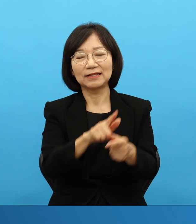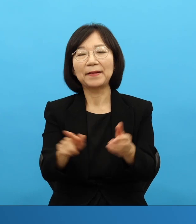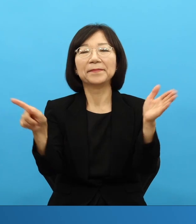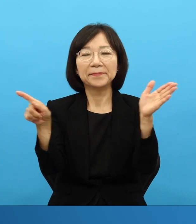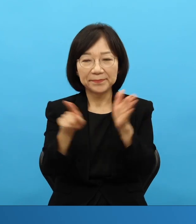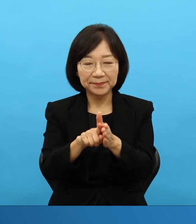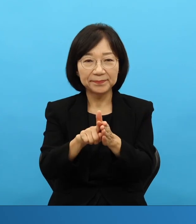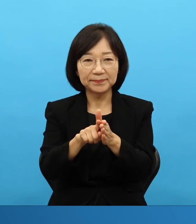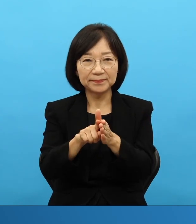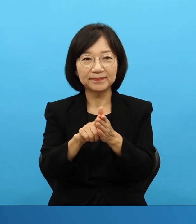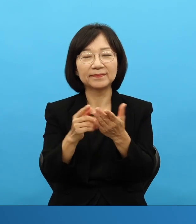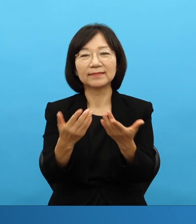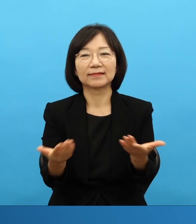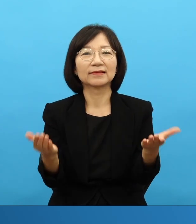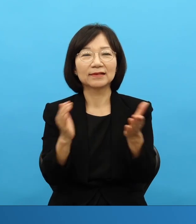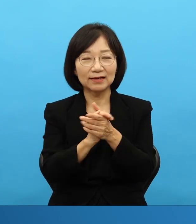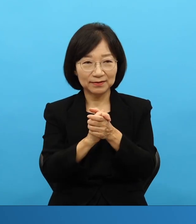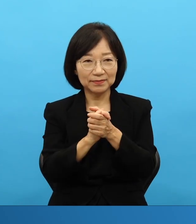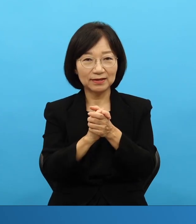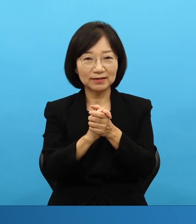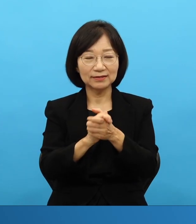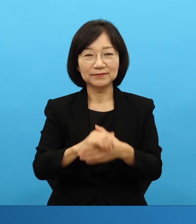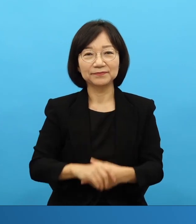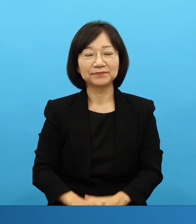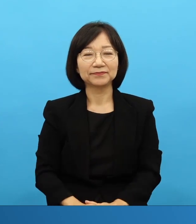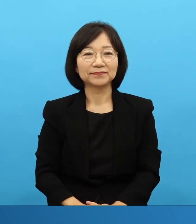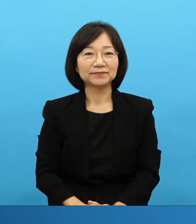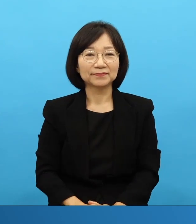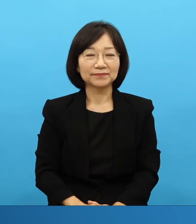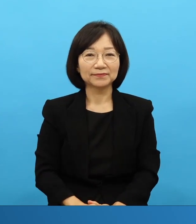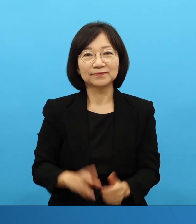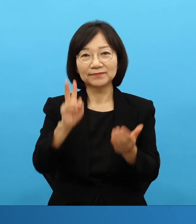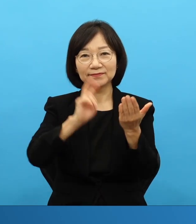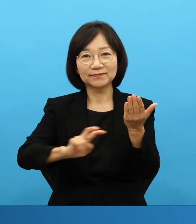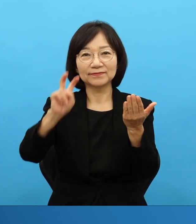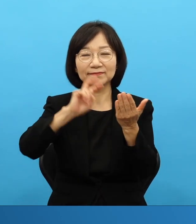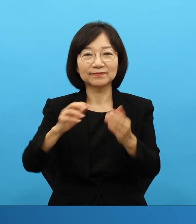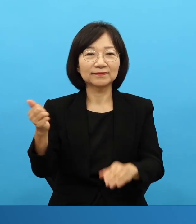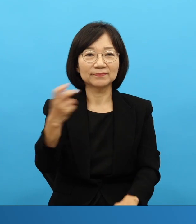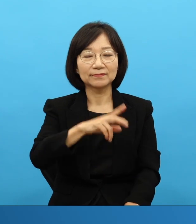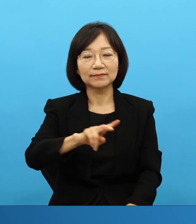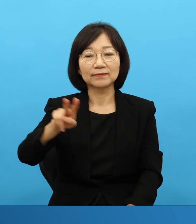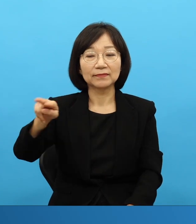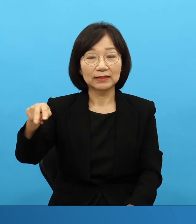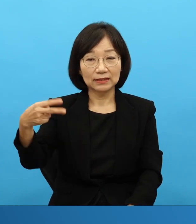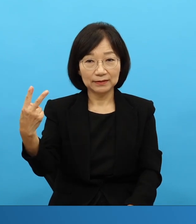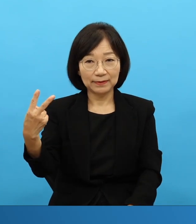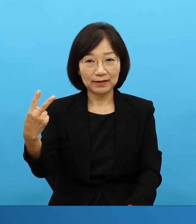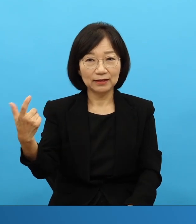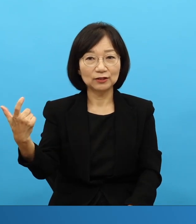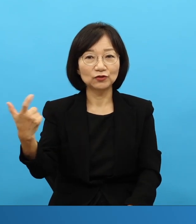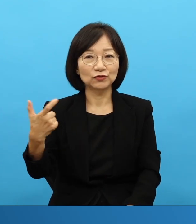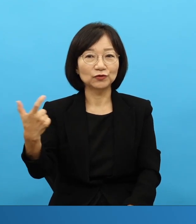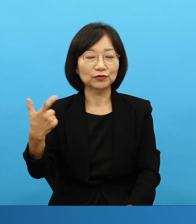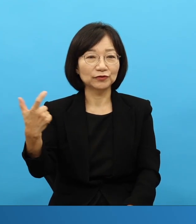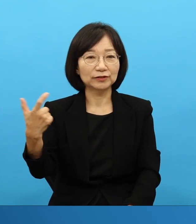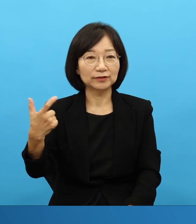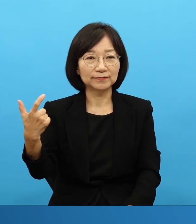나의 모든 행위를 익히 아시오니 여호와여 내 혀의 말을 알지 못하시는 것이 하나도